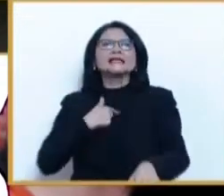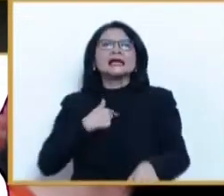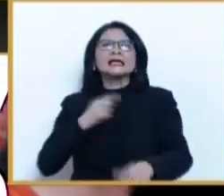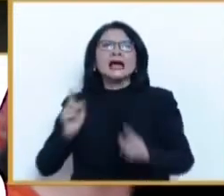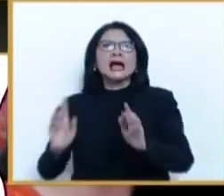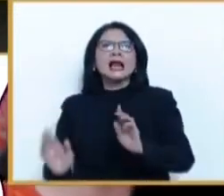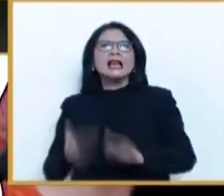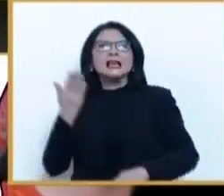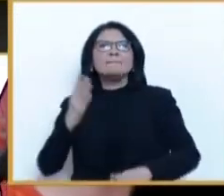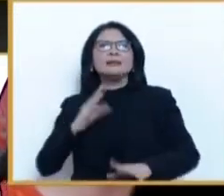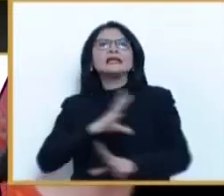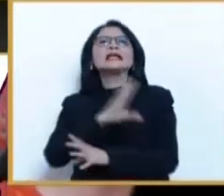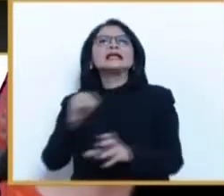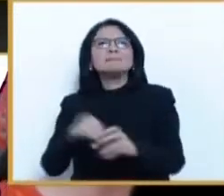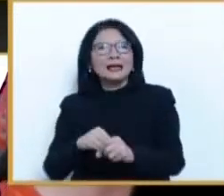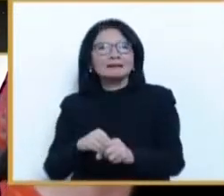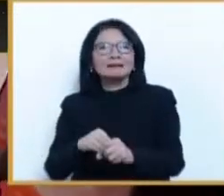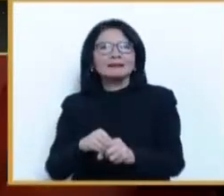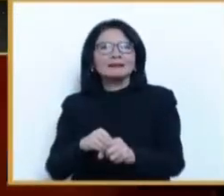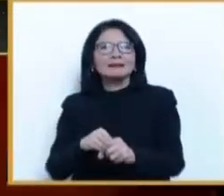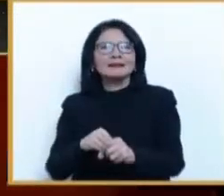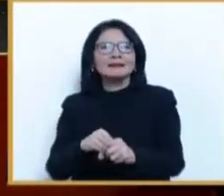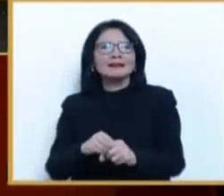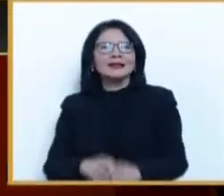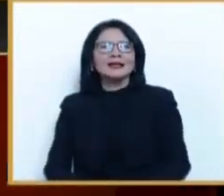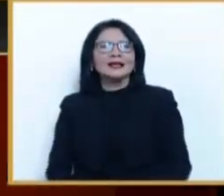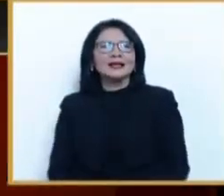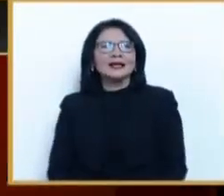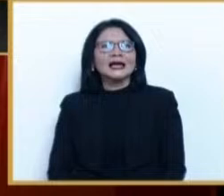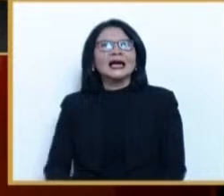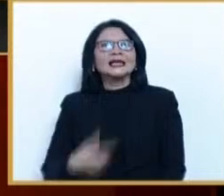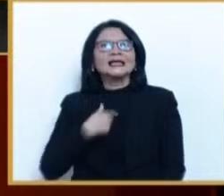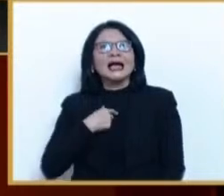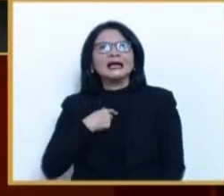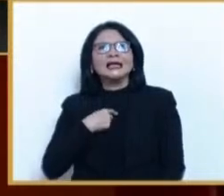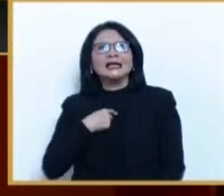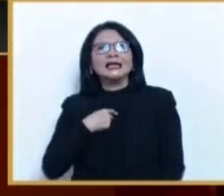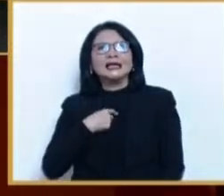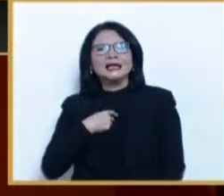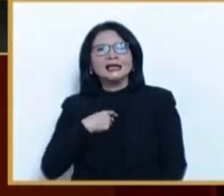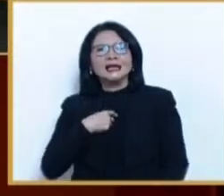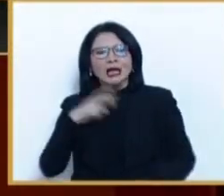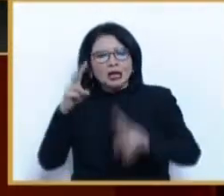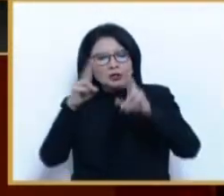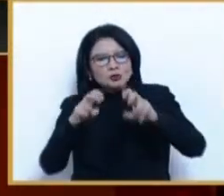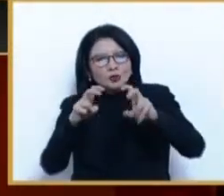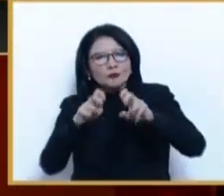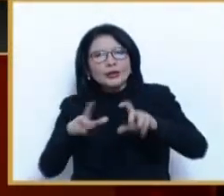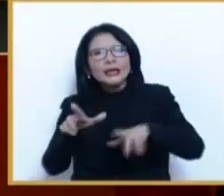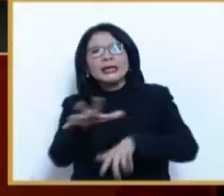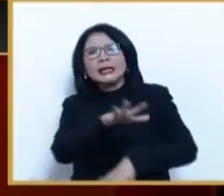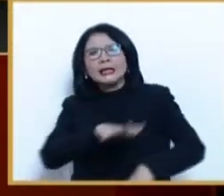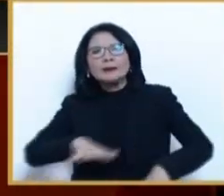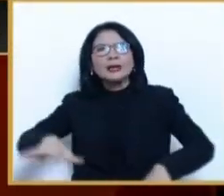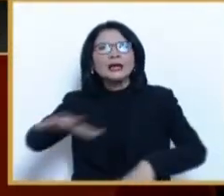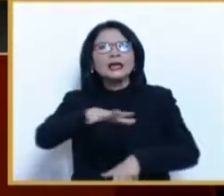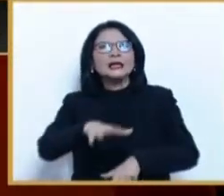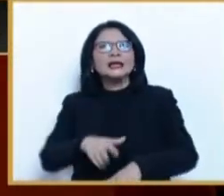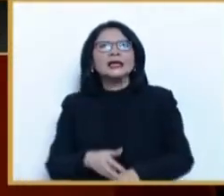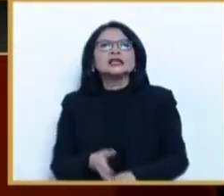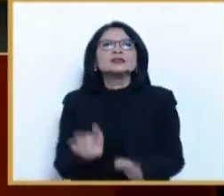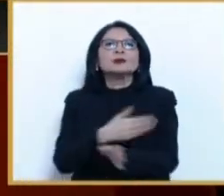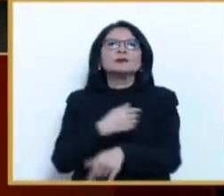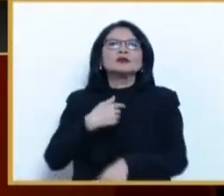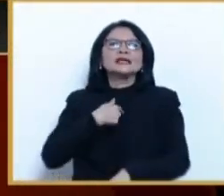daripada Kang Emil dari survei lapangan survei lapangan yang terlibat di awal adalah